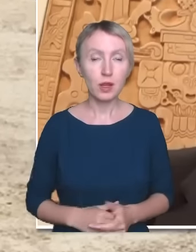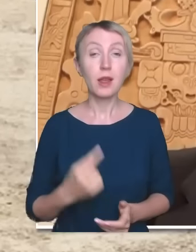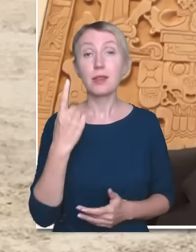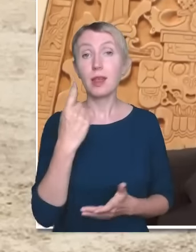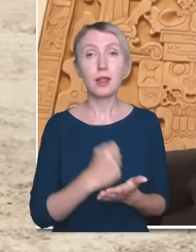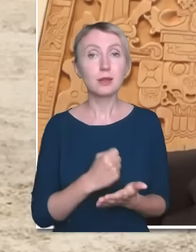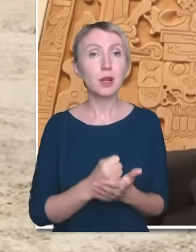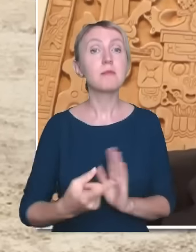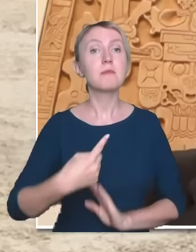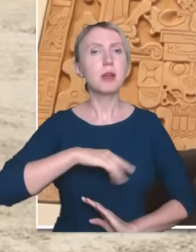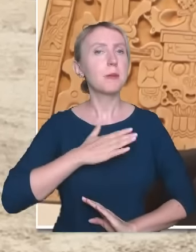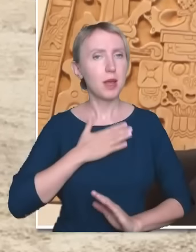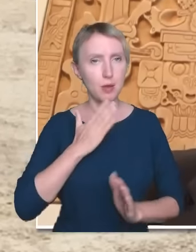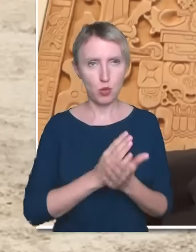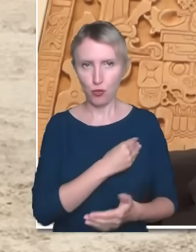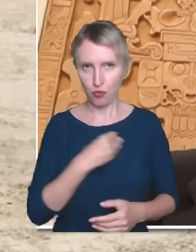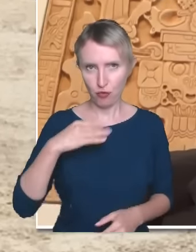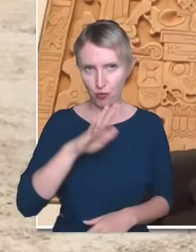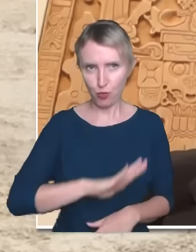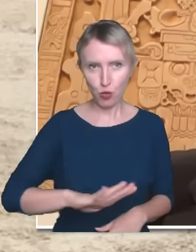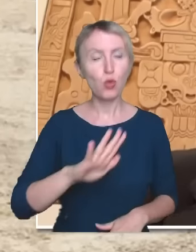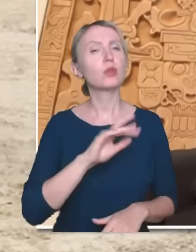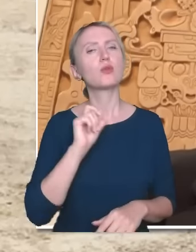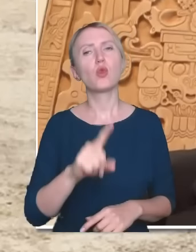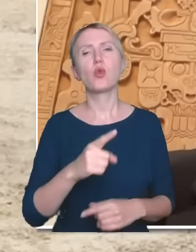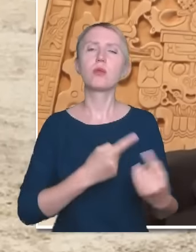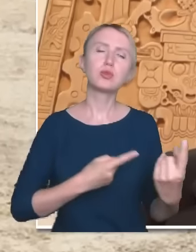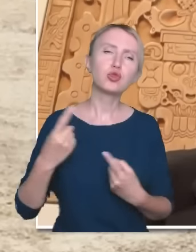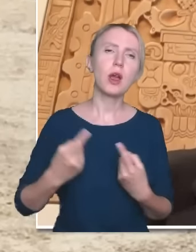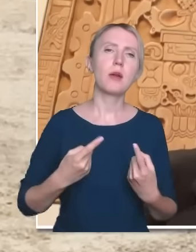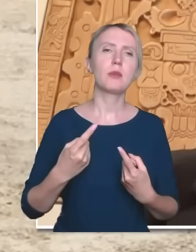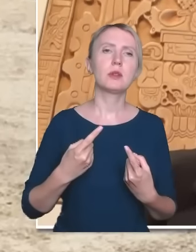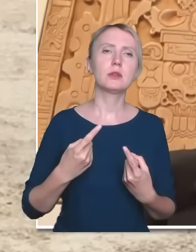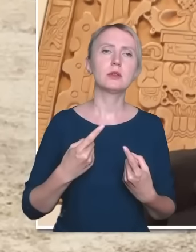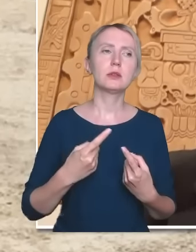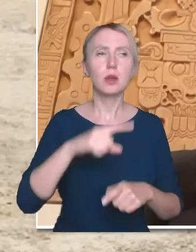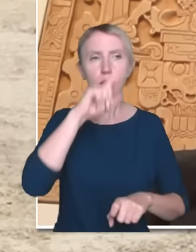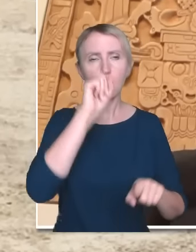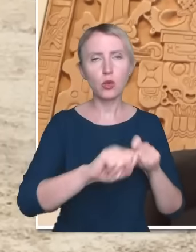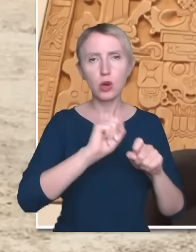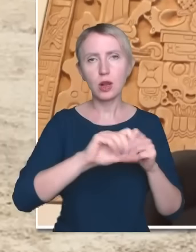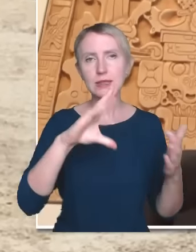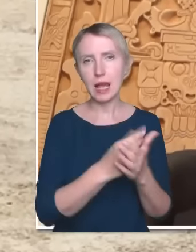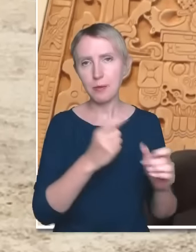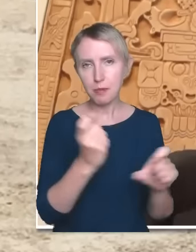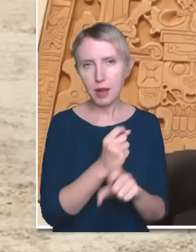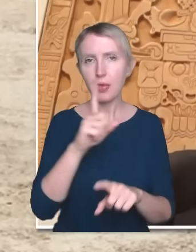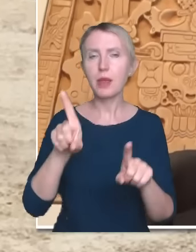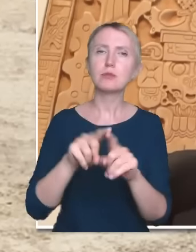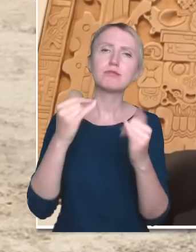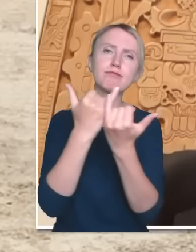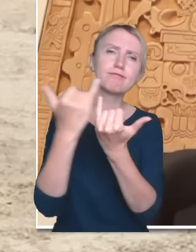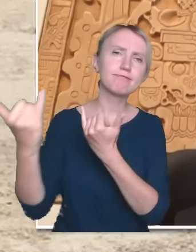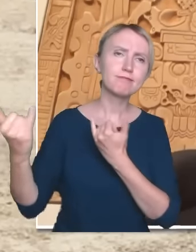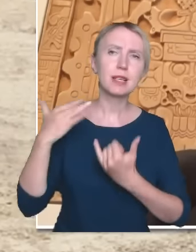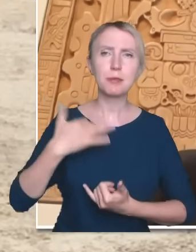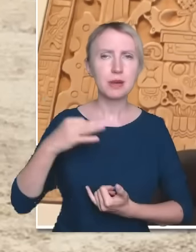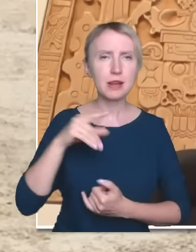My posiadamy w Polsce zarówno w przemyśle kontrolowanym przez Skarb Państwa, jak i w różnych podmiotach